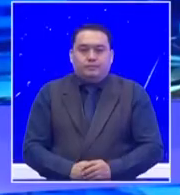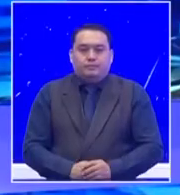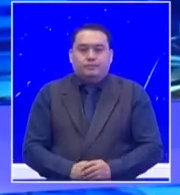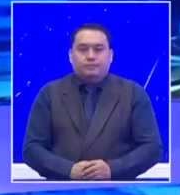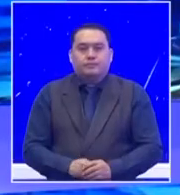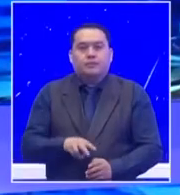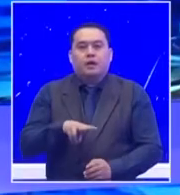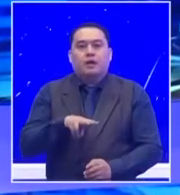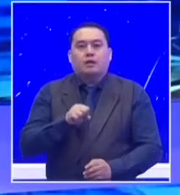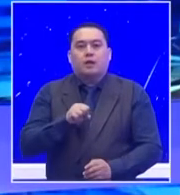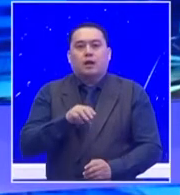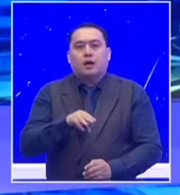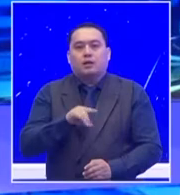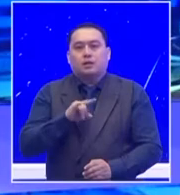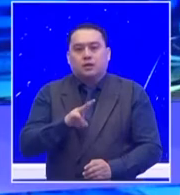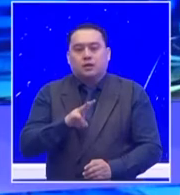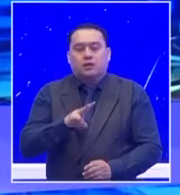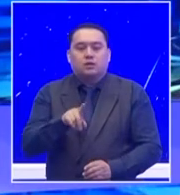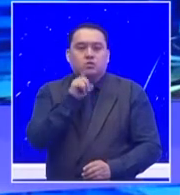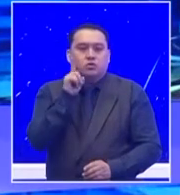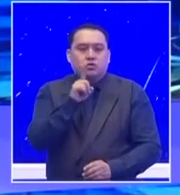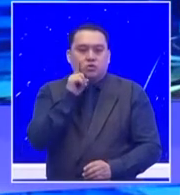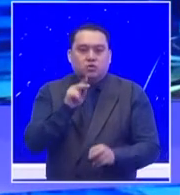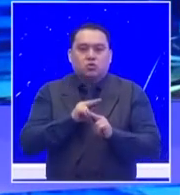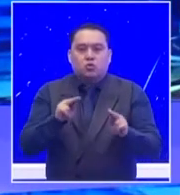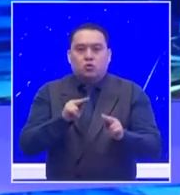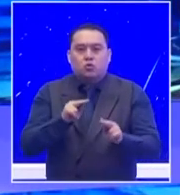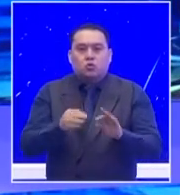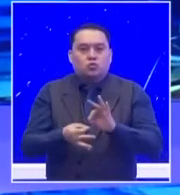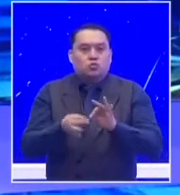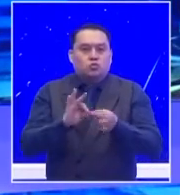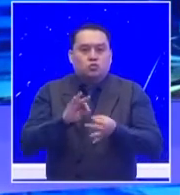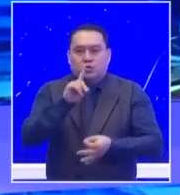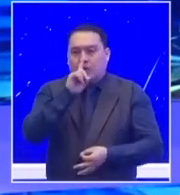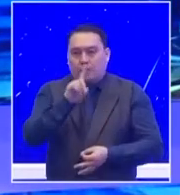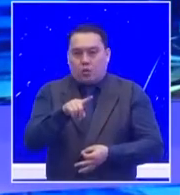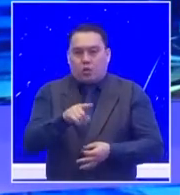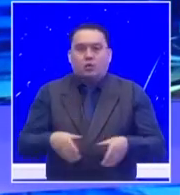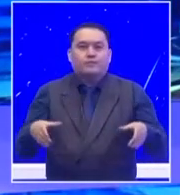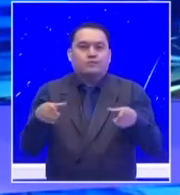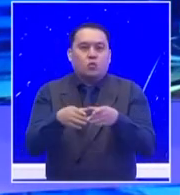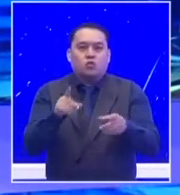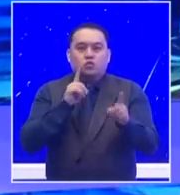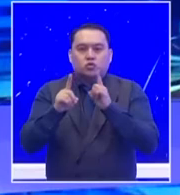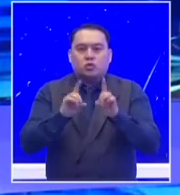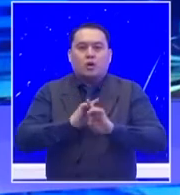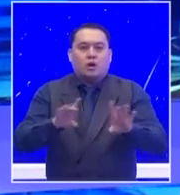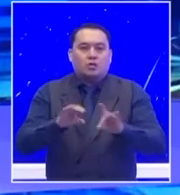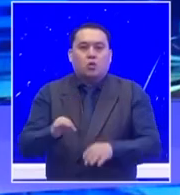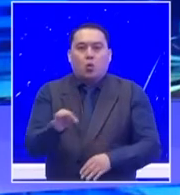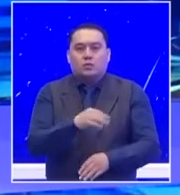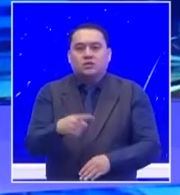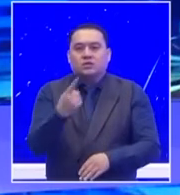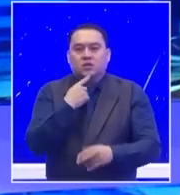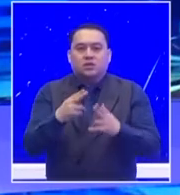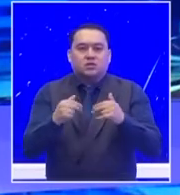Латын негізді әліпбиді жасөспірімдерге үйрету қиын болмайды. Бұл жайлы тіл жанашылары бас қосқан жиында айтылды. Облыстық тіл